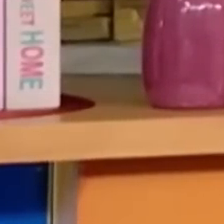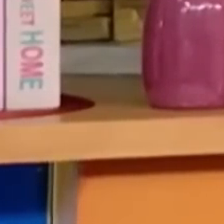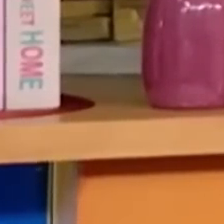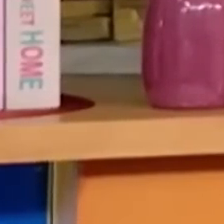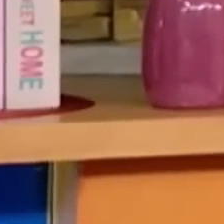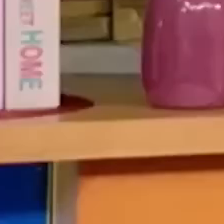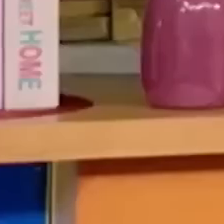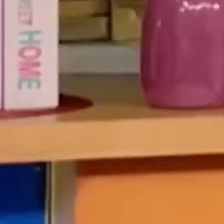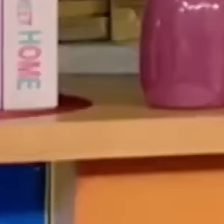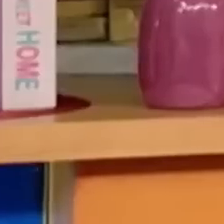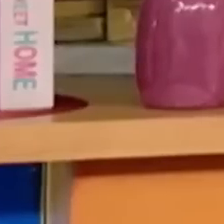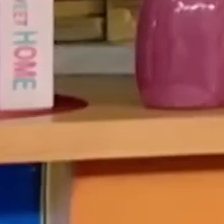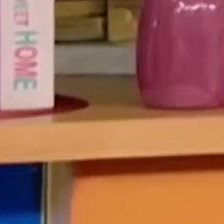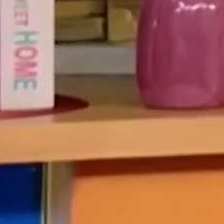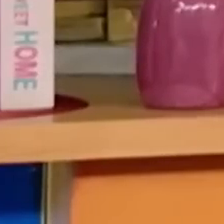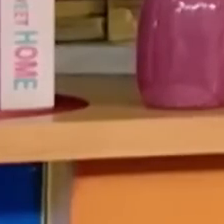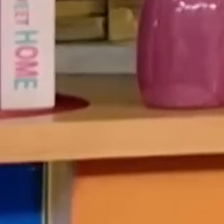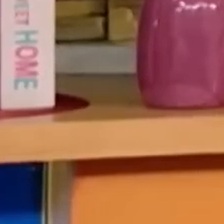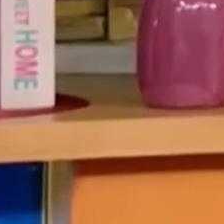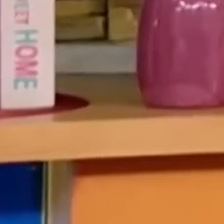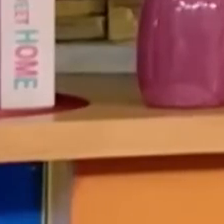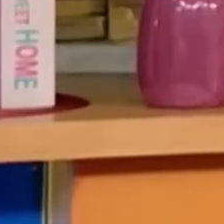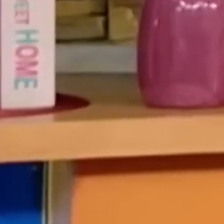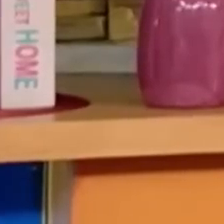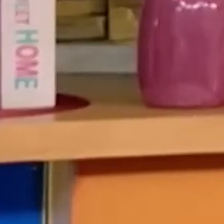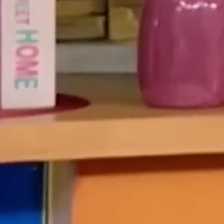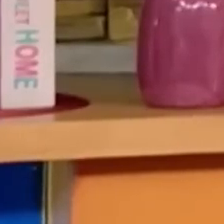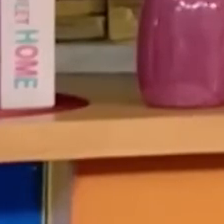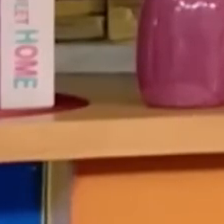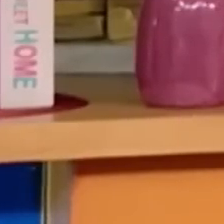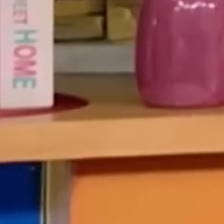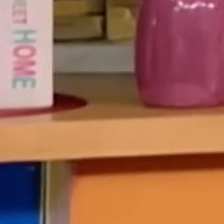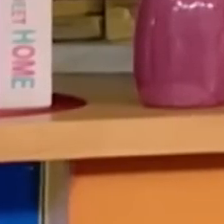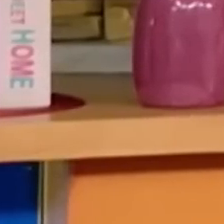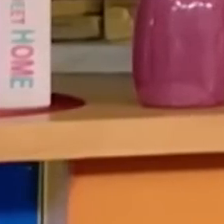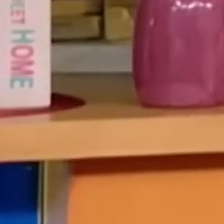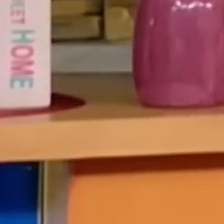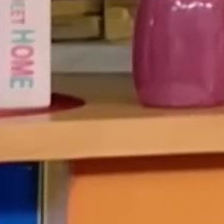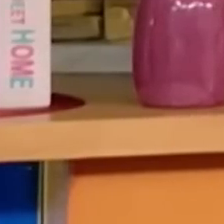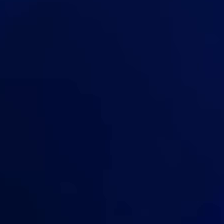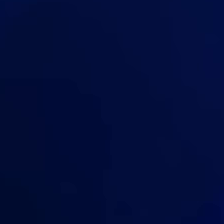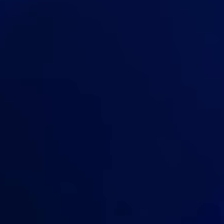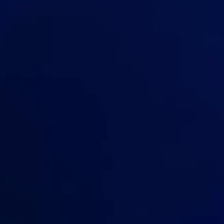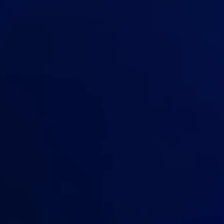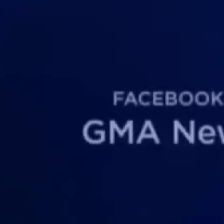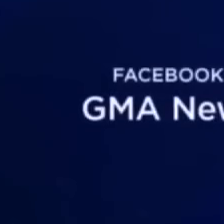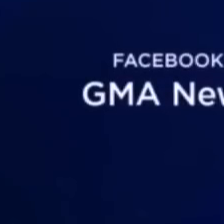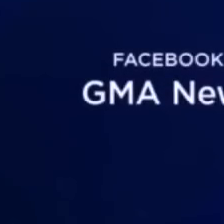masubaybayan sa GMA Pinoy TV at www.gmanews.tv.